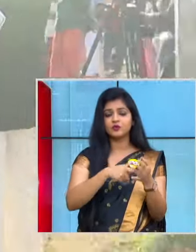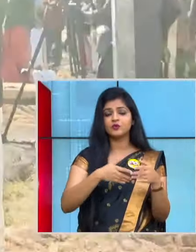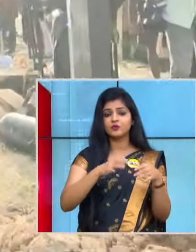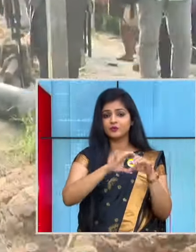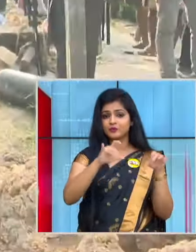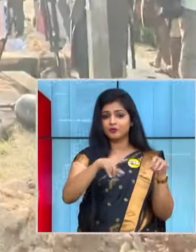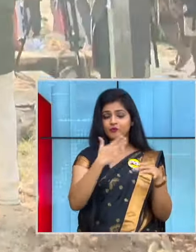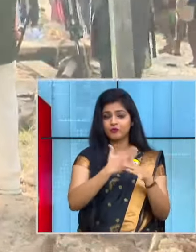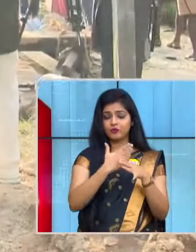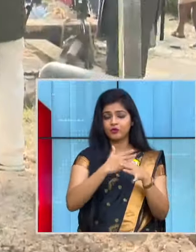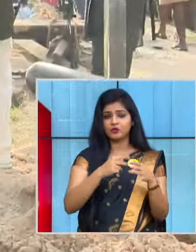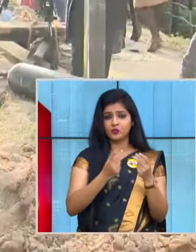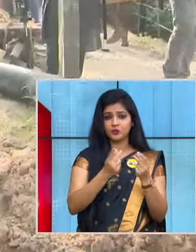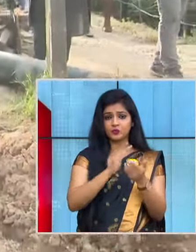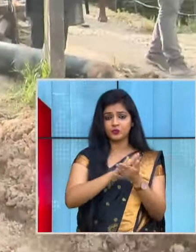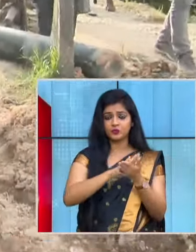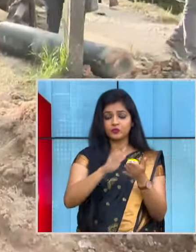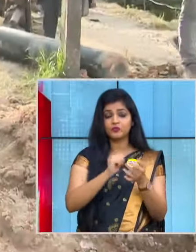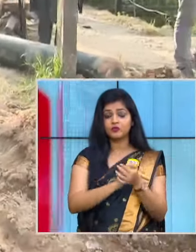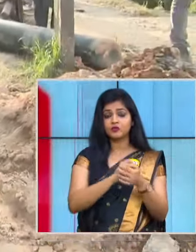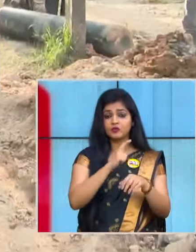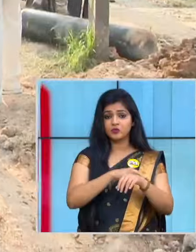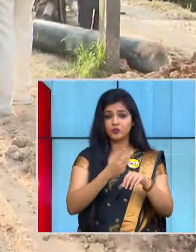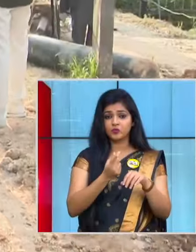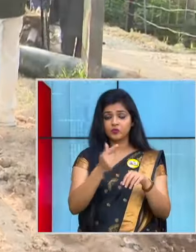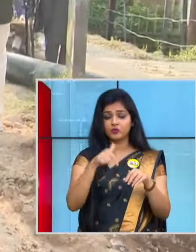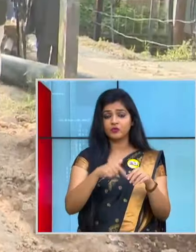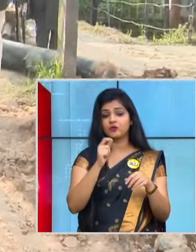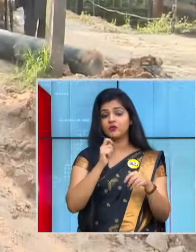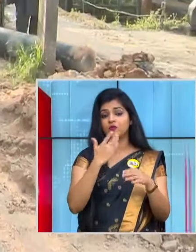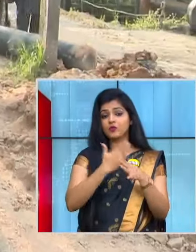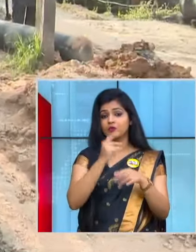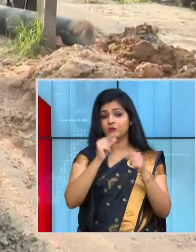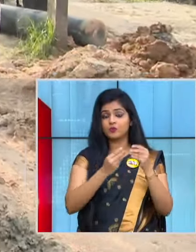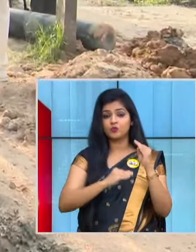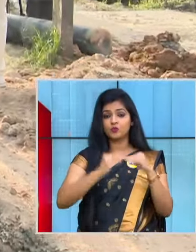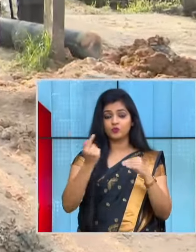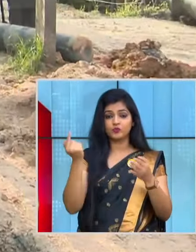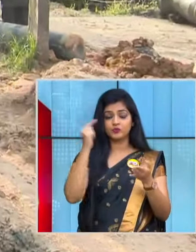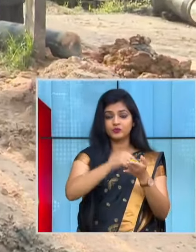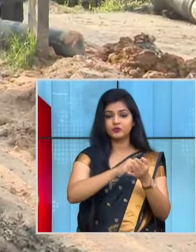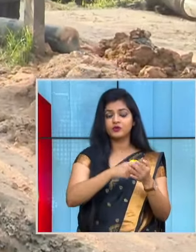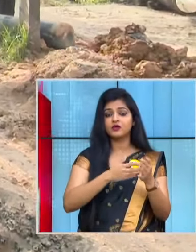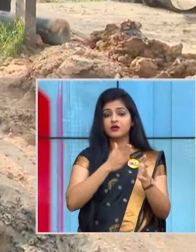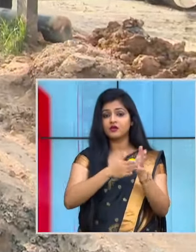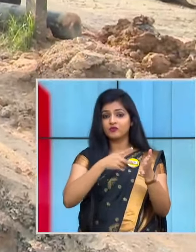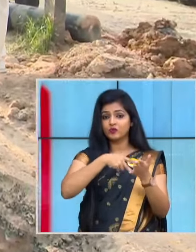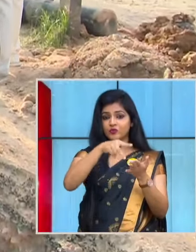വേഗത്തിൽ പൂർത്തീകരിച്ചുകൊണ്ടിരിക്കുന്നത്. വളരെ വേഗത്തിൽ വളരെ അധികം തൊഴിലാളികളെ വെച്ചുകൊണ്ടാണ് ആ റെയിൽവേ ക്രോസിൻ്റെ സമീപത്ത് നിന്ന്